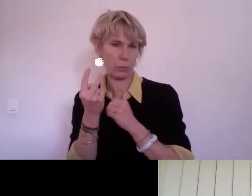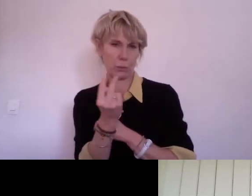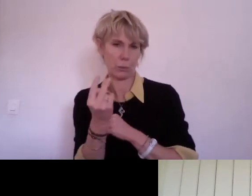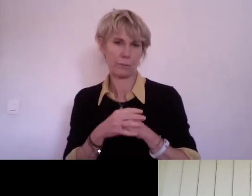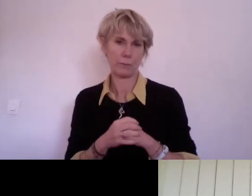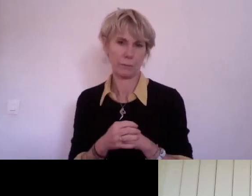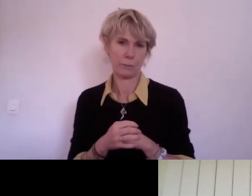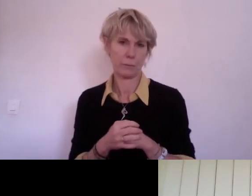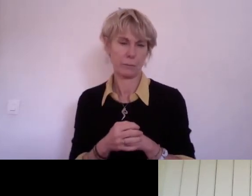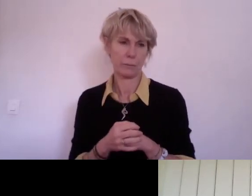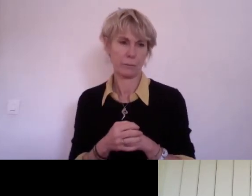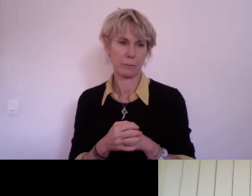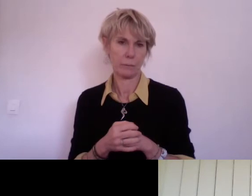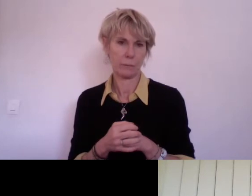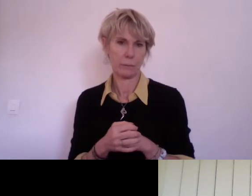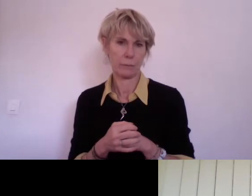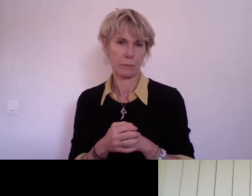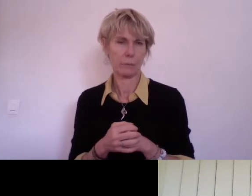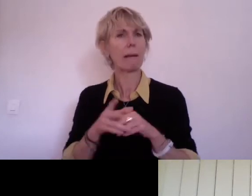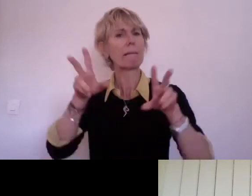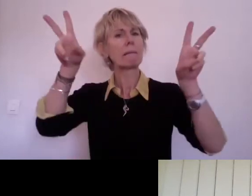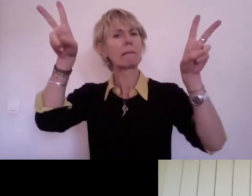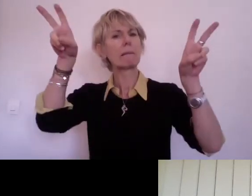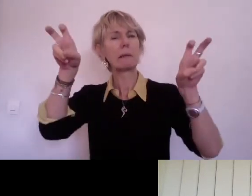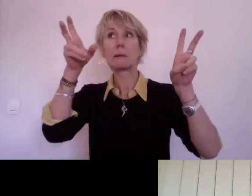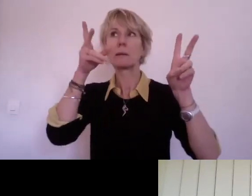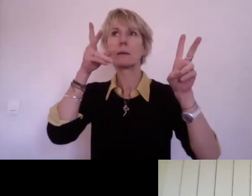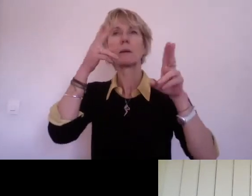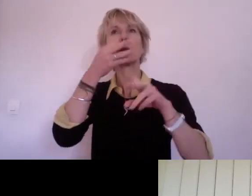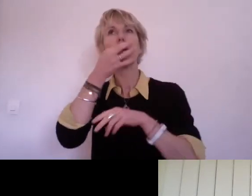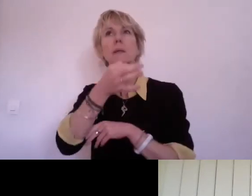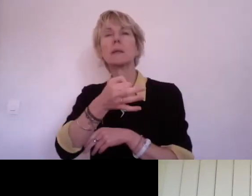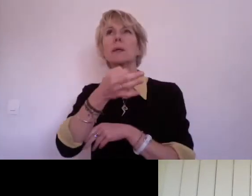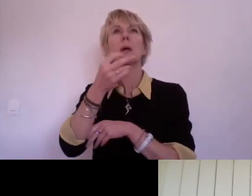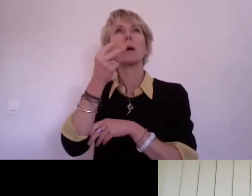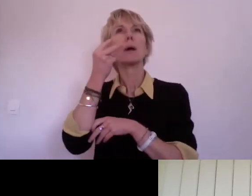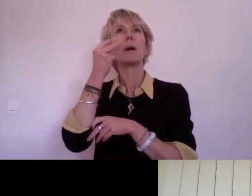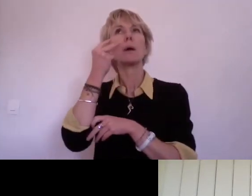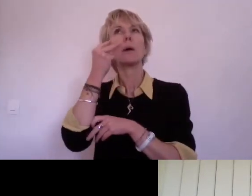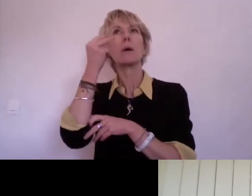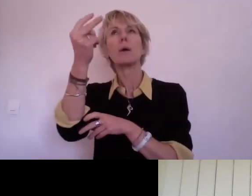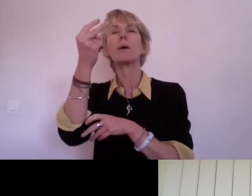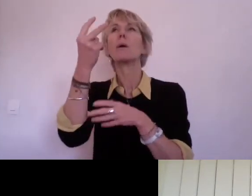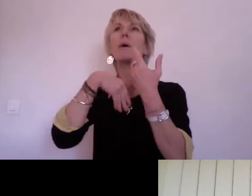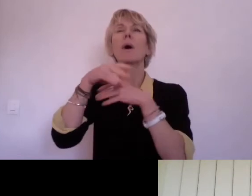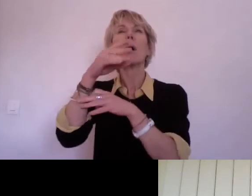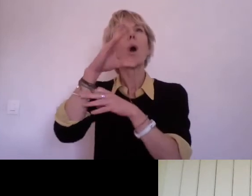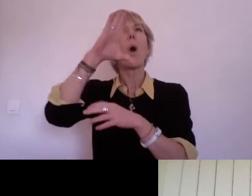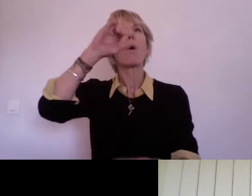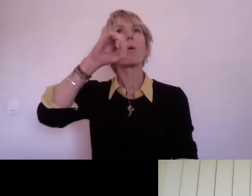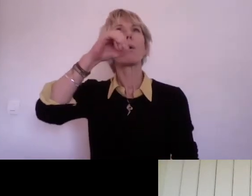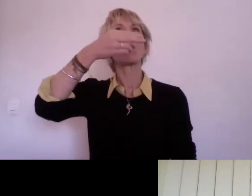au sein du musée, qui a pour titre Contempler. Donc, Contempler propose d'expérimenter